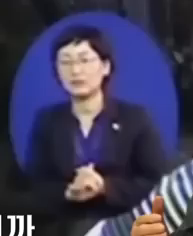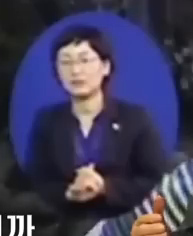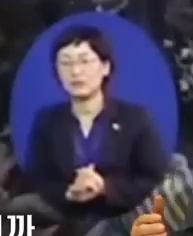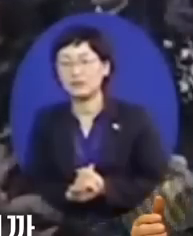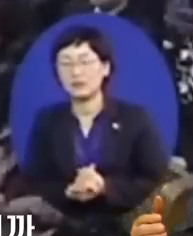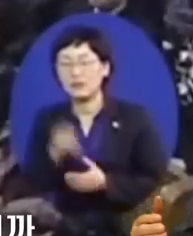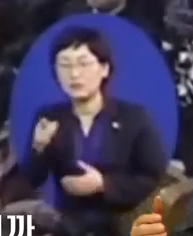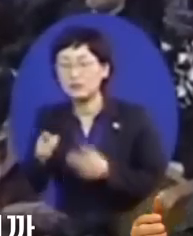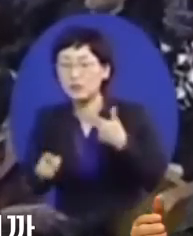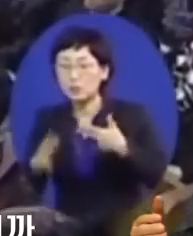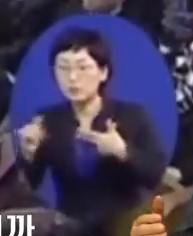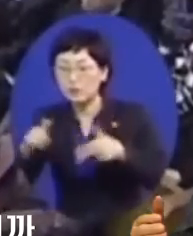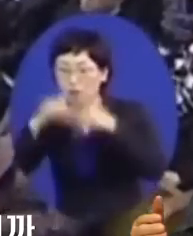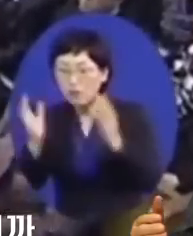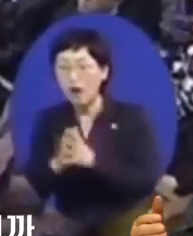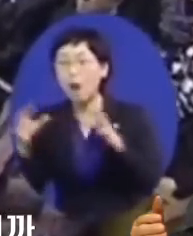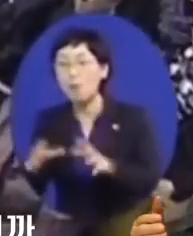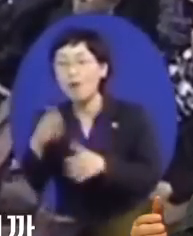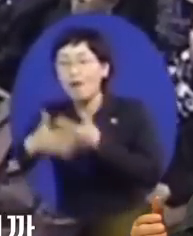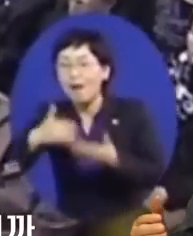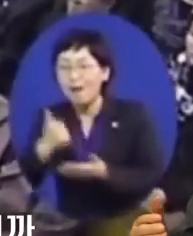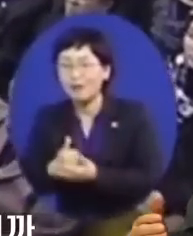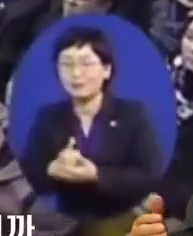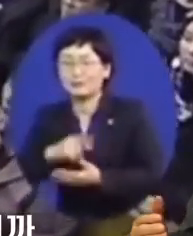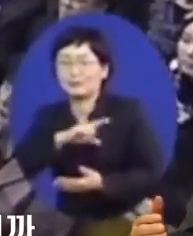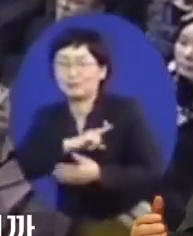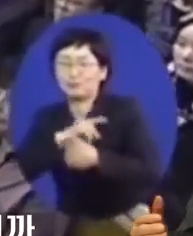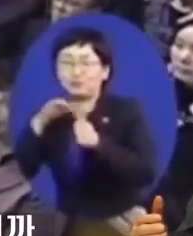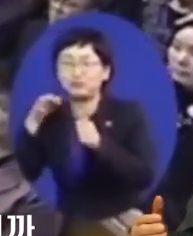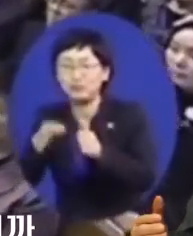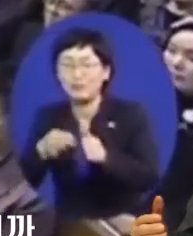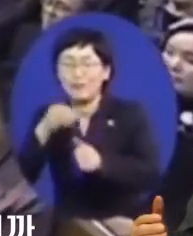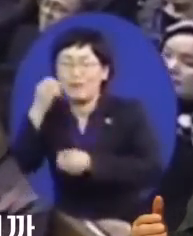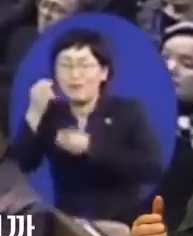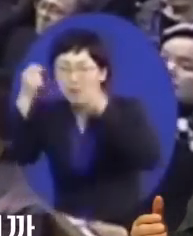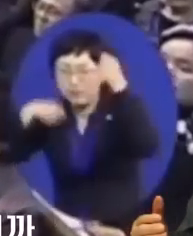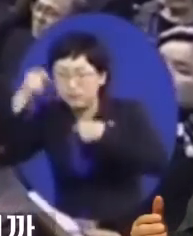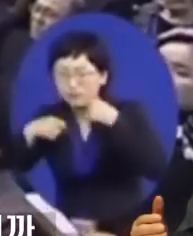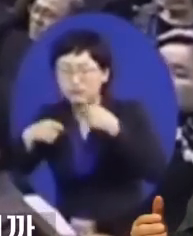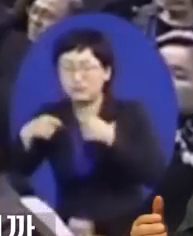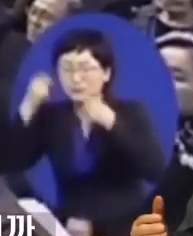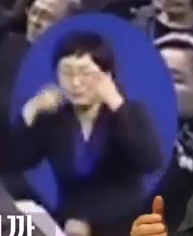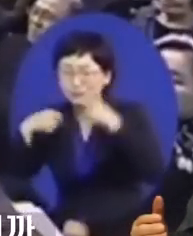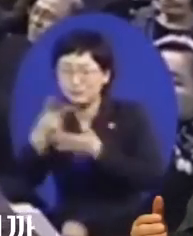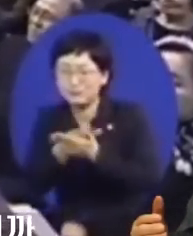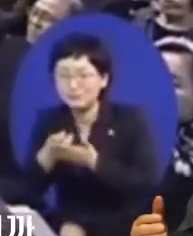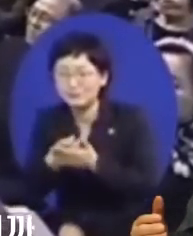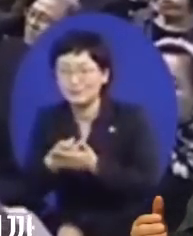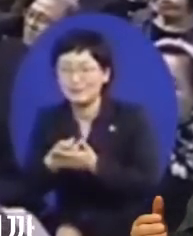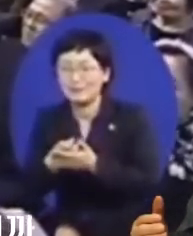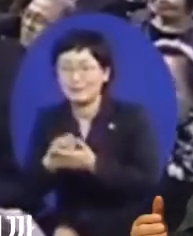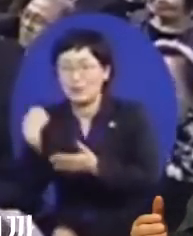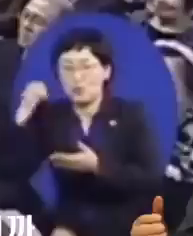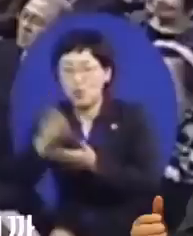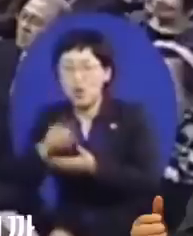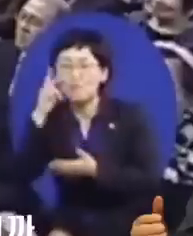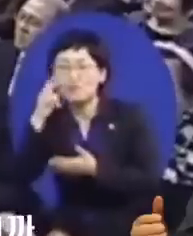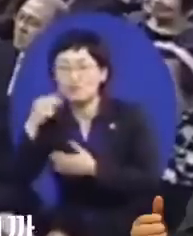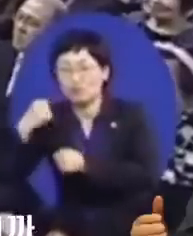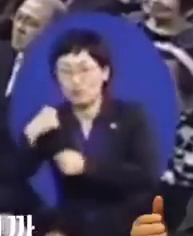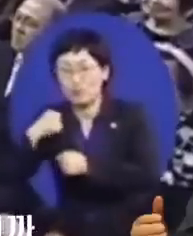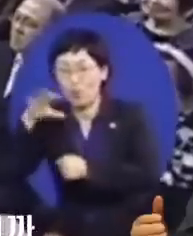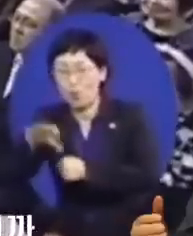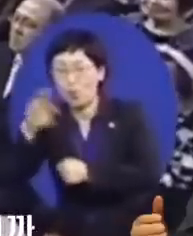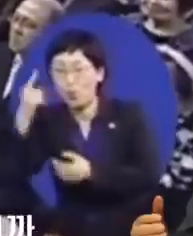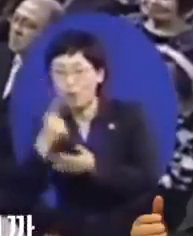그들이 모여서 전부 하나님의 이름을 부르고 통곡을 하고 울면서 그 다음에 본부에 내려오니까 본부에서